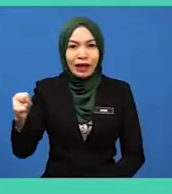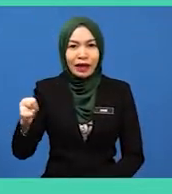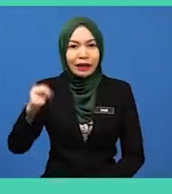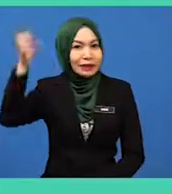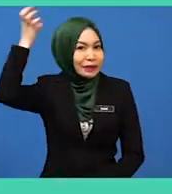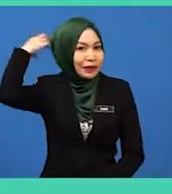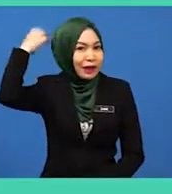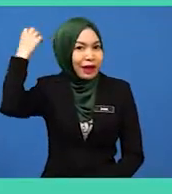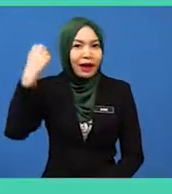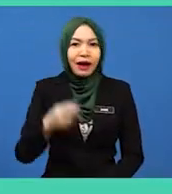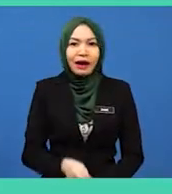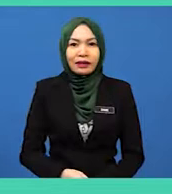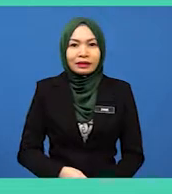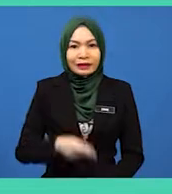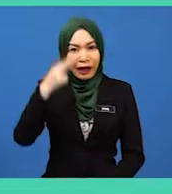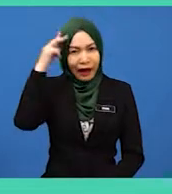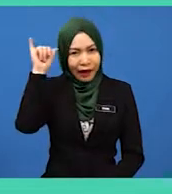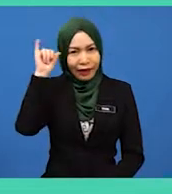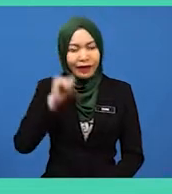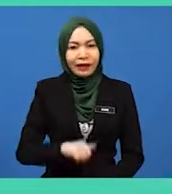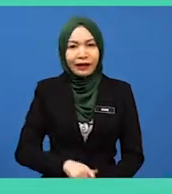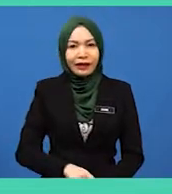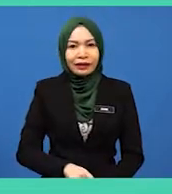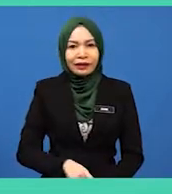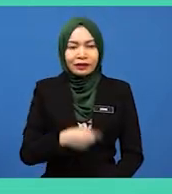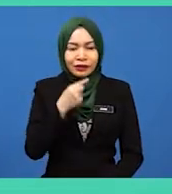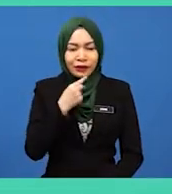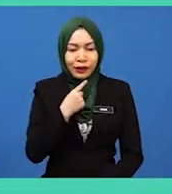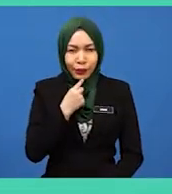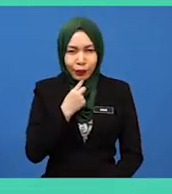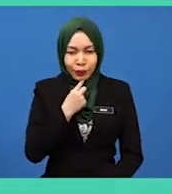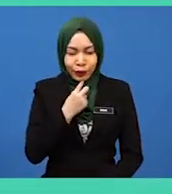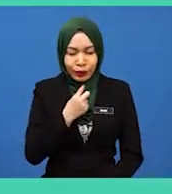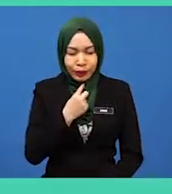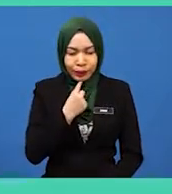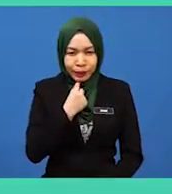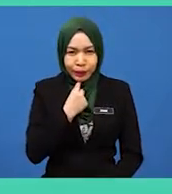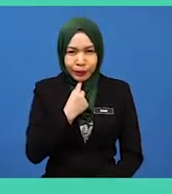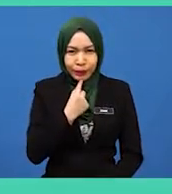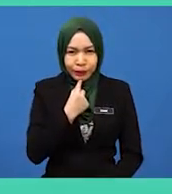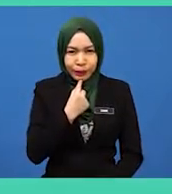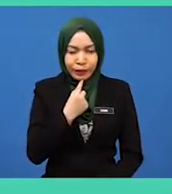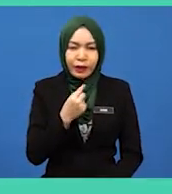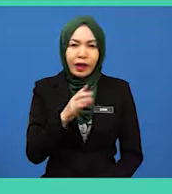sedar, hairan, kecewa dan mengharapkan sesuatu.